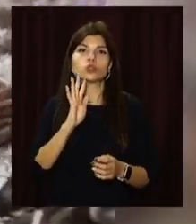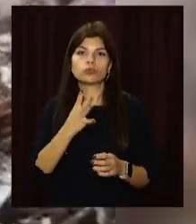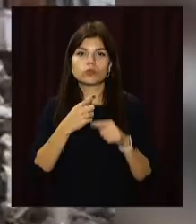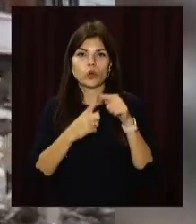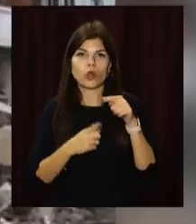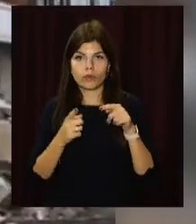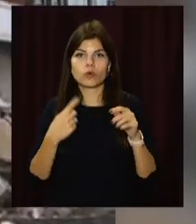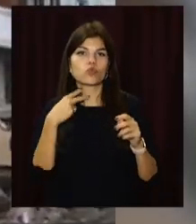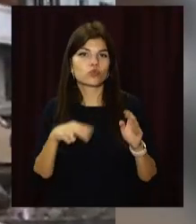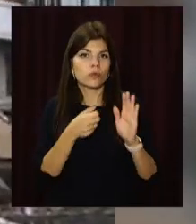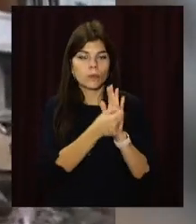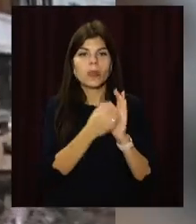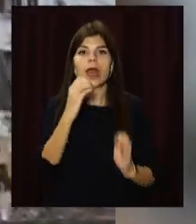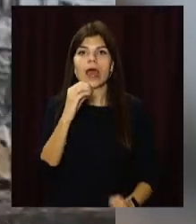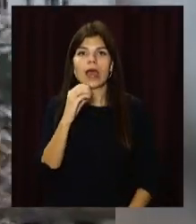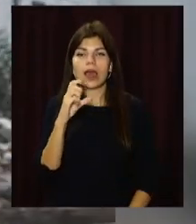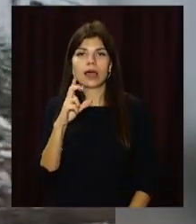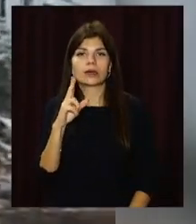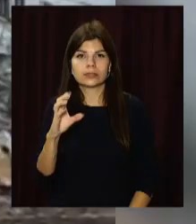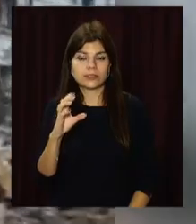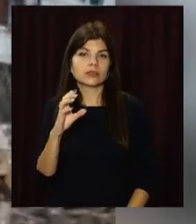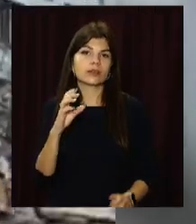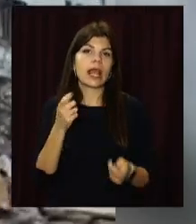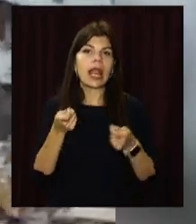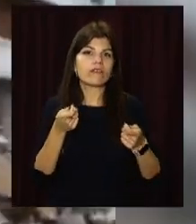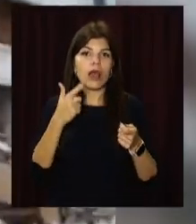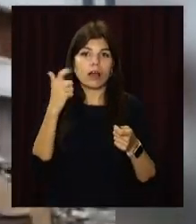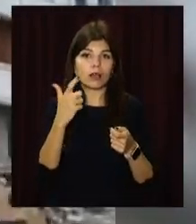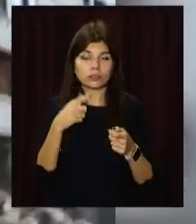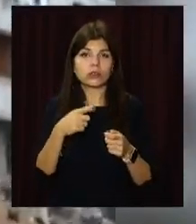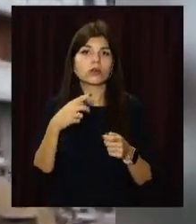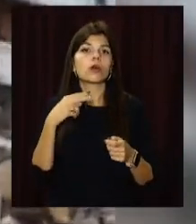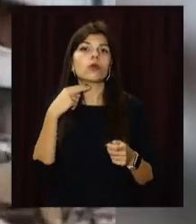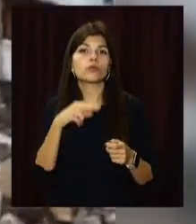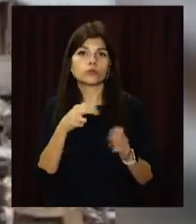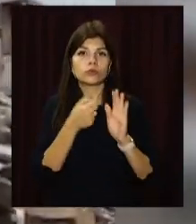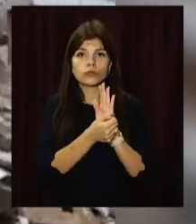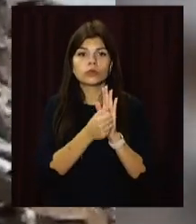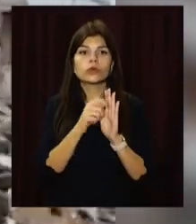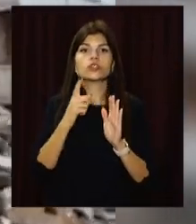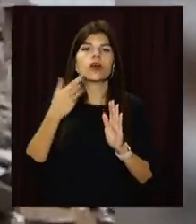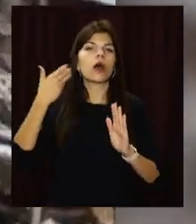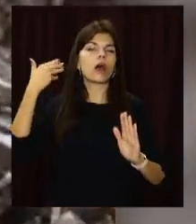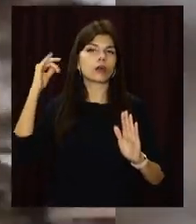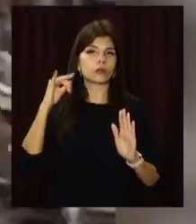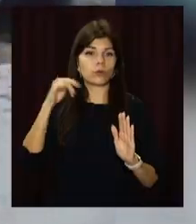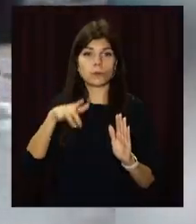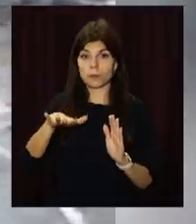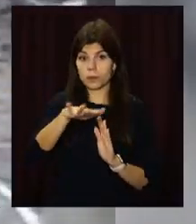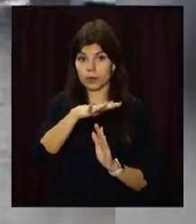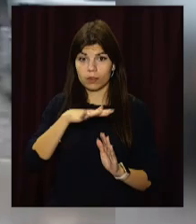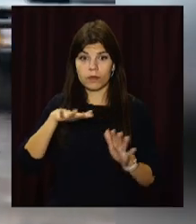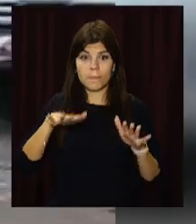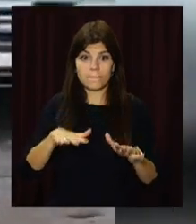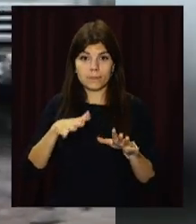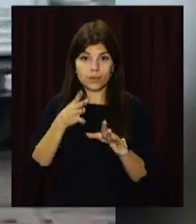А от справу проти екс-керівника Дніпрогазу Ігоря Іванкова закрили через завершення строку давності. До храму, збудованого на